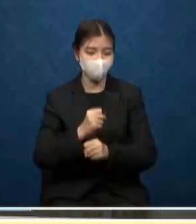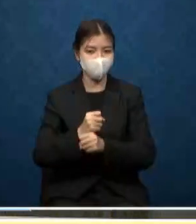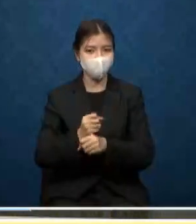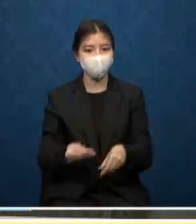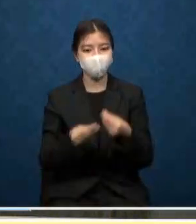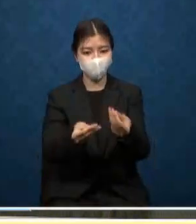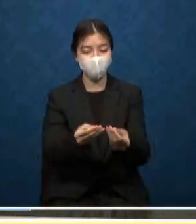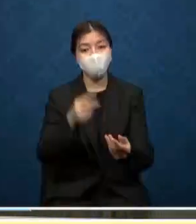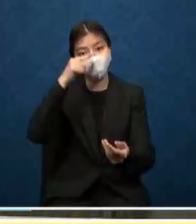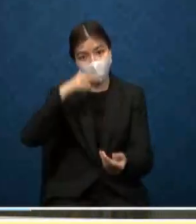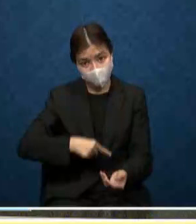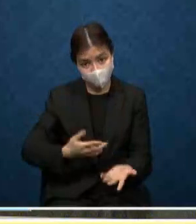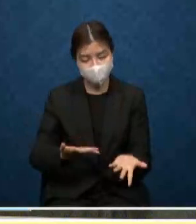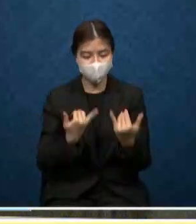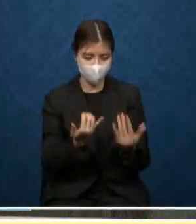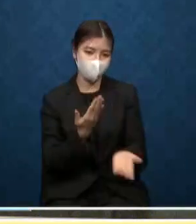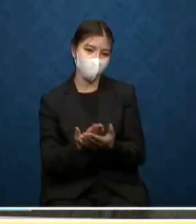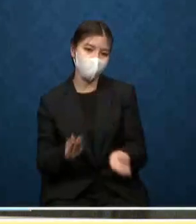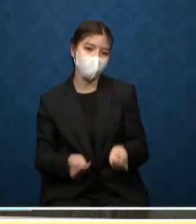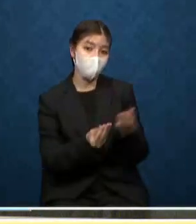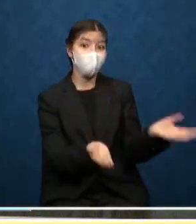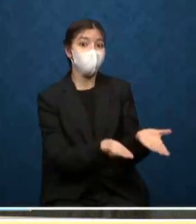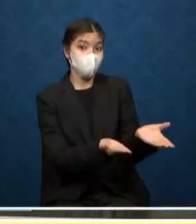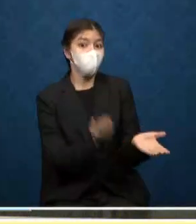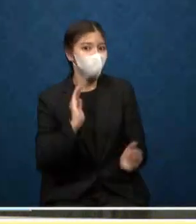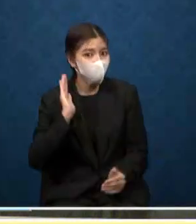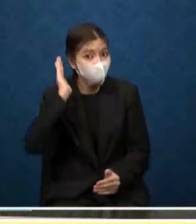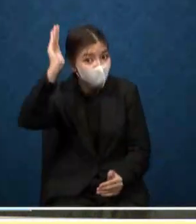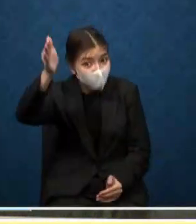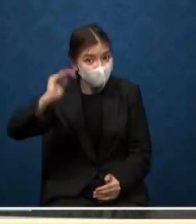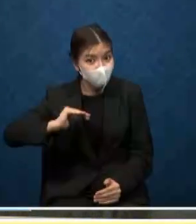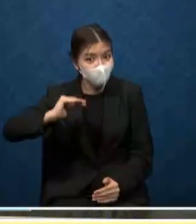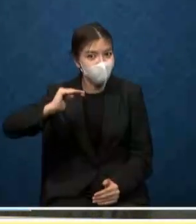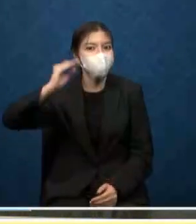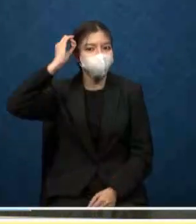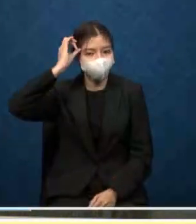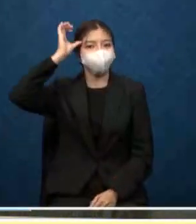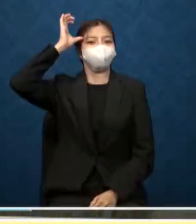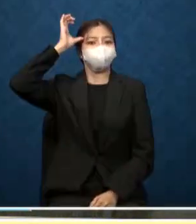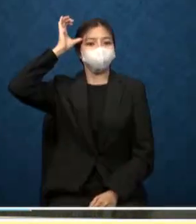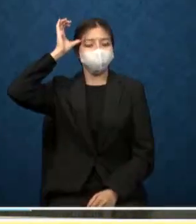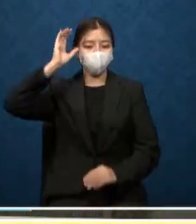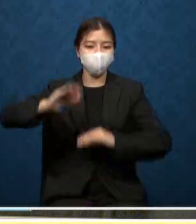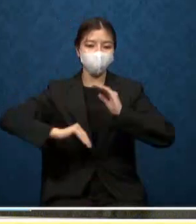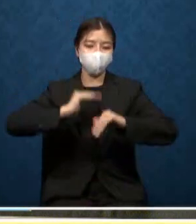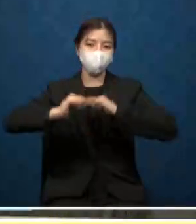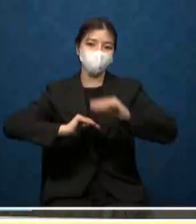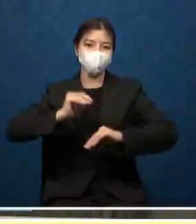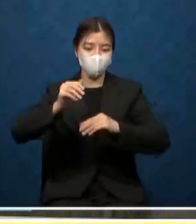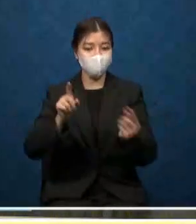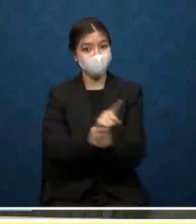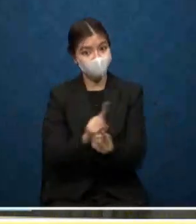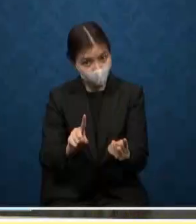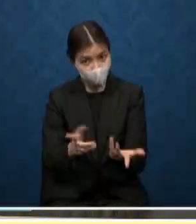ทุนเขาในวันนี้เขานั่นแหละจะเป็นผู้ใหญ่ที่มีความรู้แล้วนำมาซึ่งการไม่เป็นภาระกับสังคมหนึ่